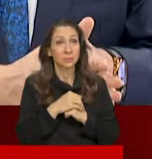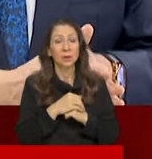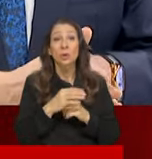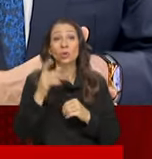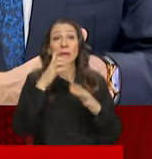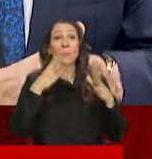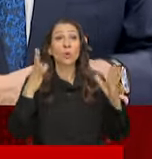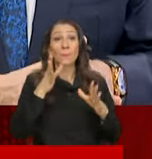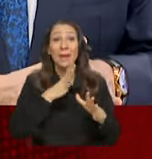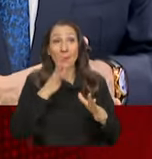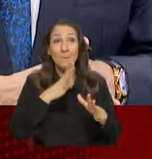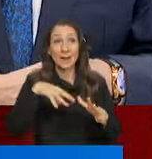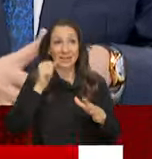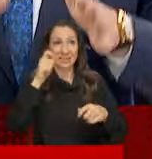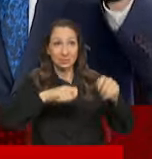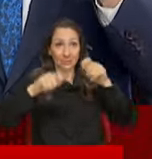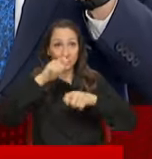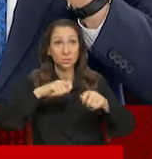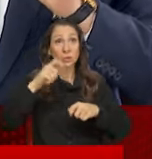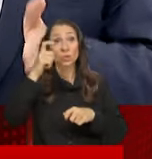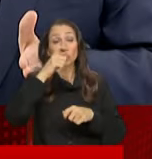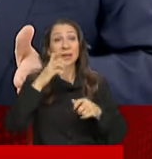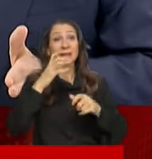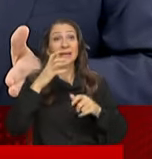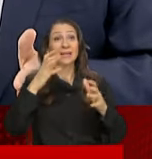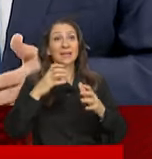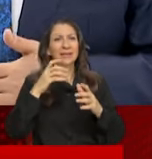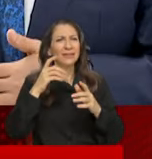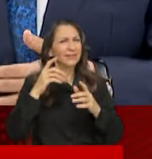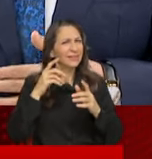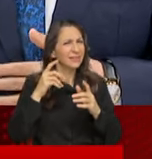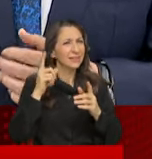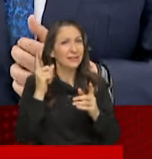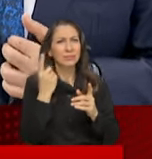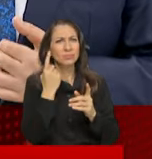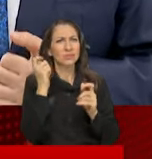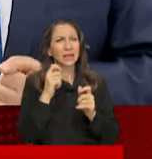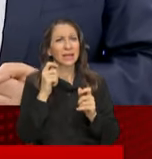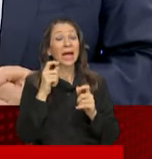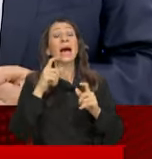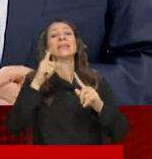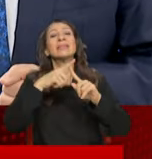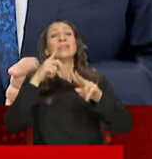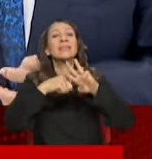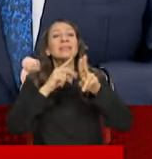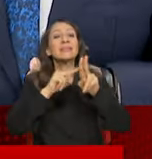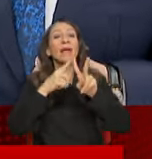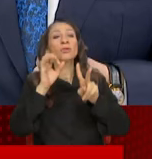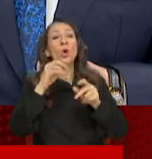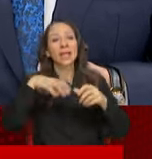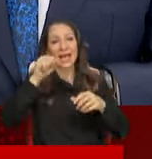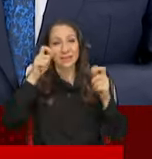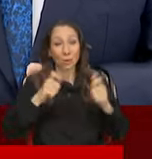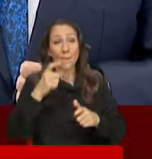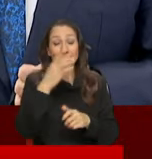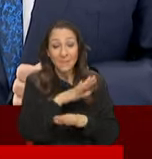büyük bilim merkezi şu anda inşa ediliyor ve Türkiye'nin en büyük teknik kenti yapılıyor Türkiye'de ilk bir belediye Teknokent yapıyor ve bittiğinde